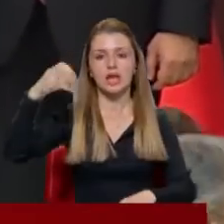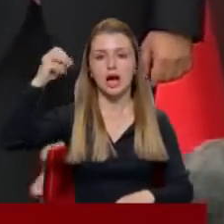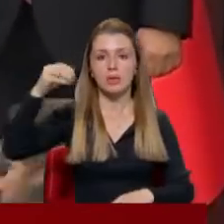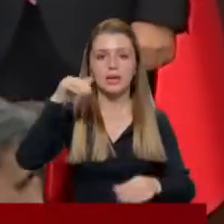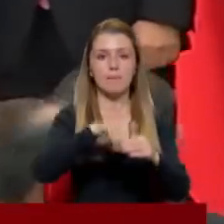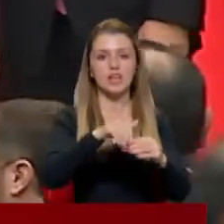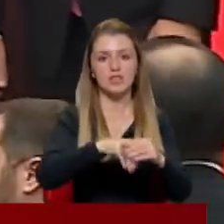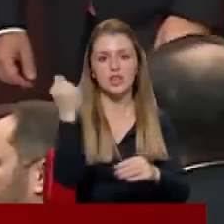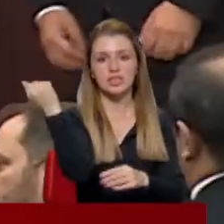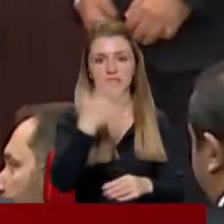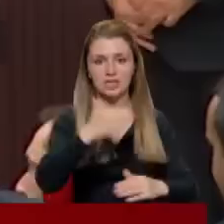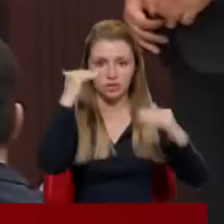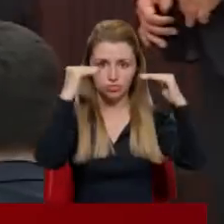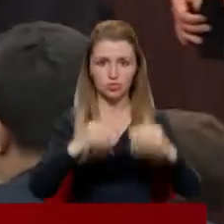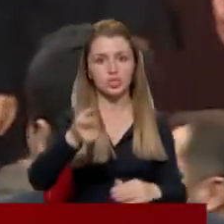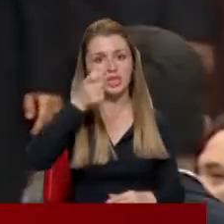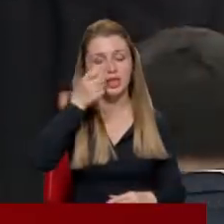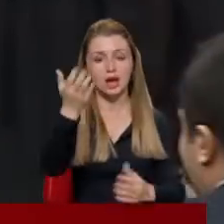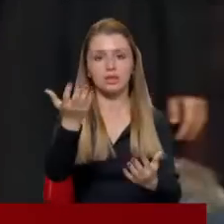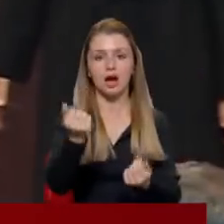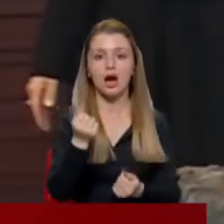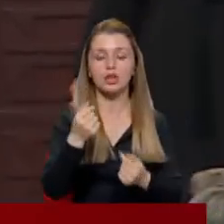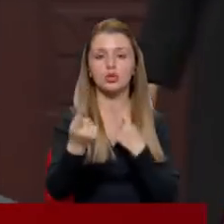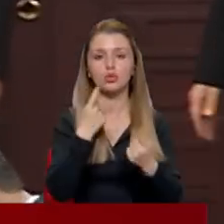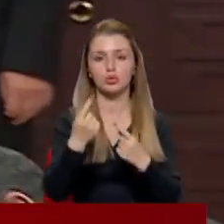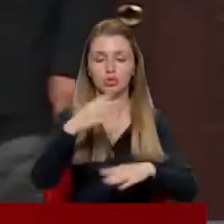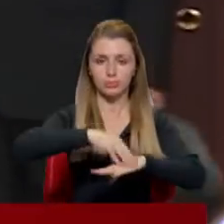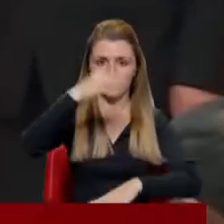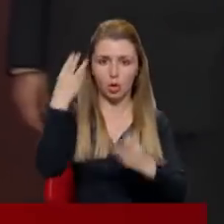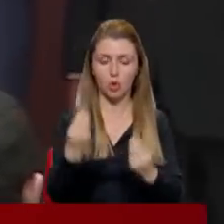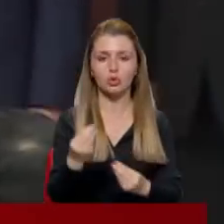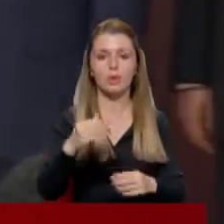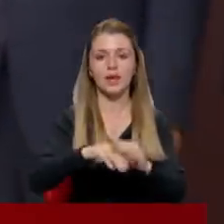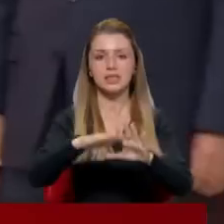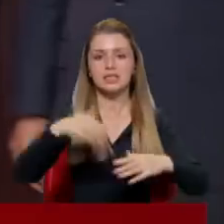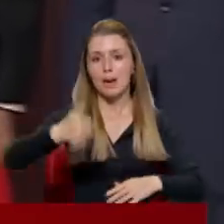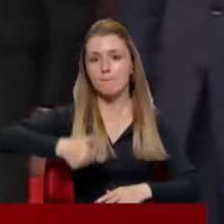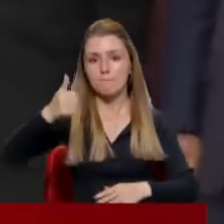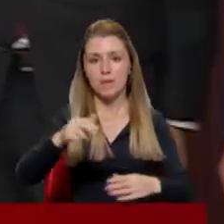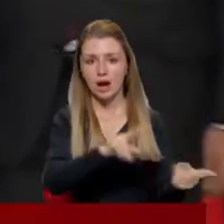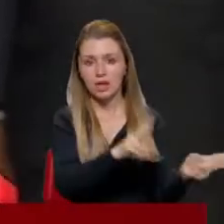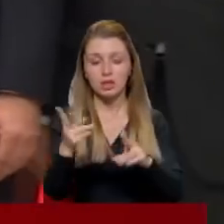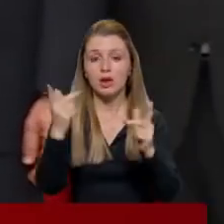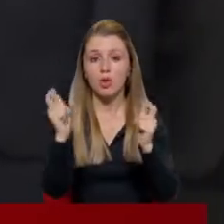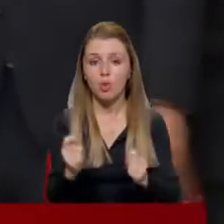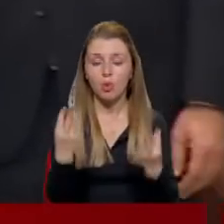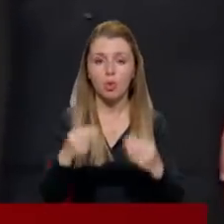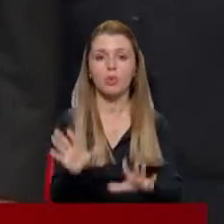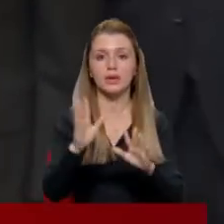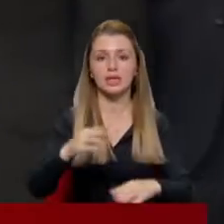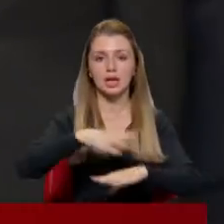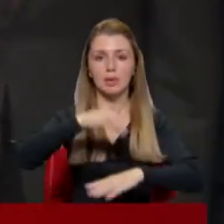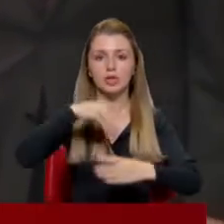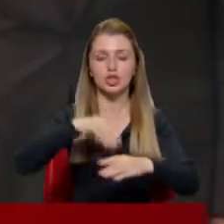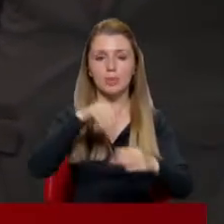Parti'nin milletvekili sayısındaki düşüşü de dikkate alarak oluşturdu yeni kabineyi meclisten bakanlıklara kaydırma yapmadı kabine de